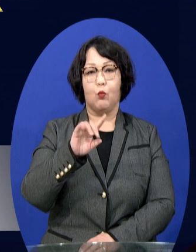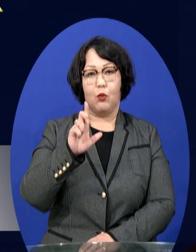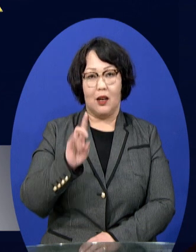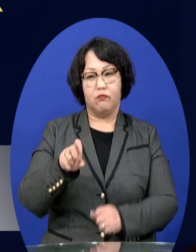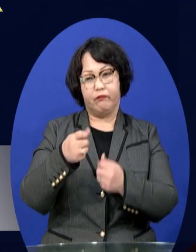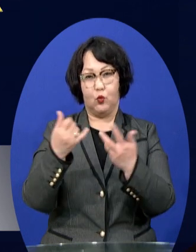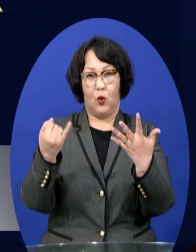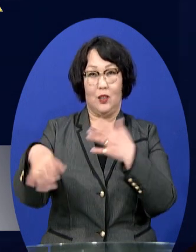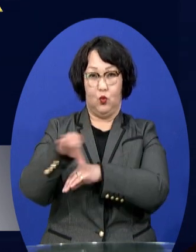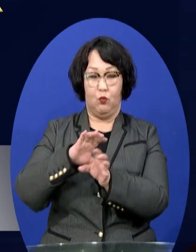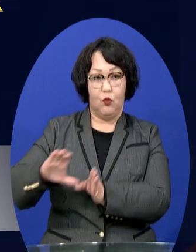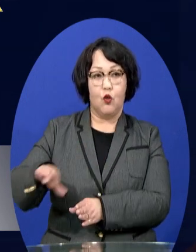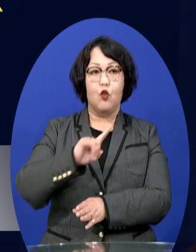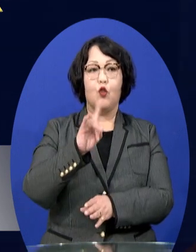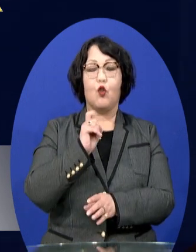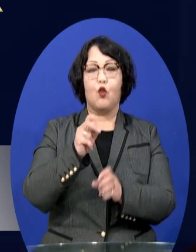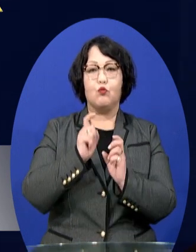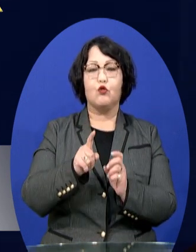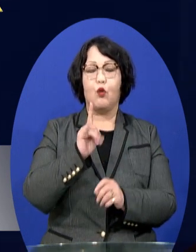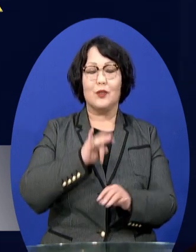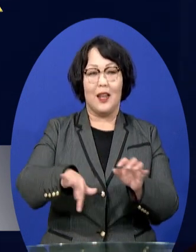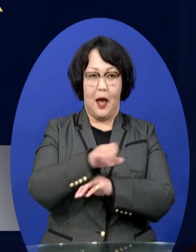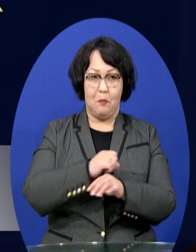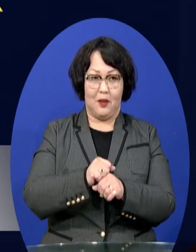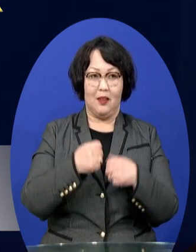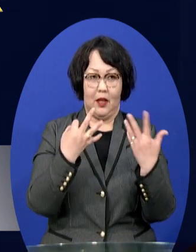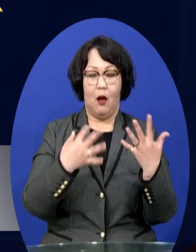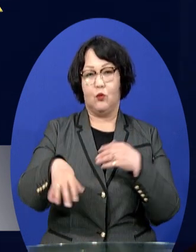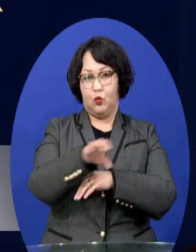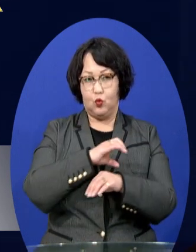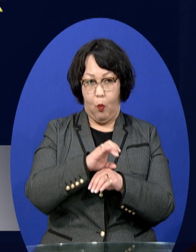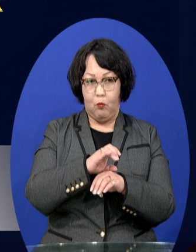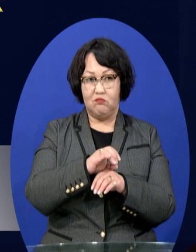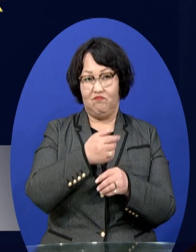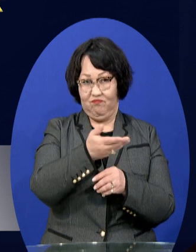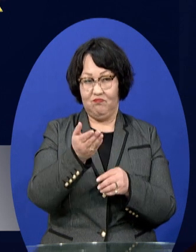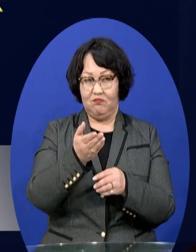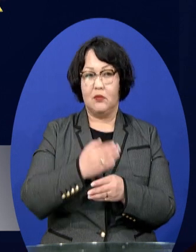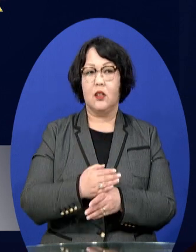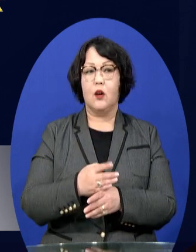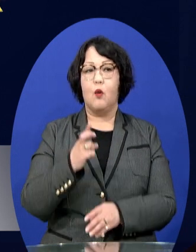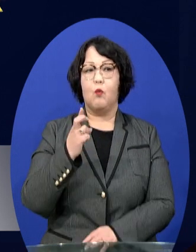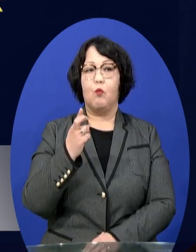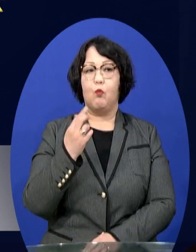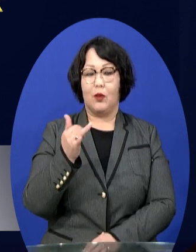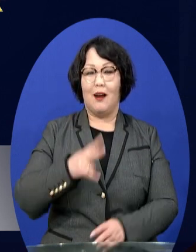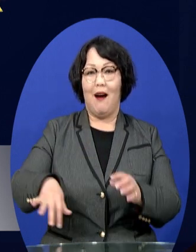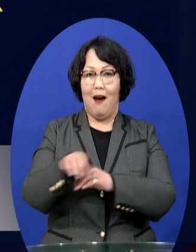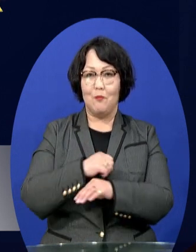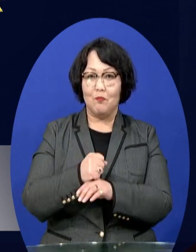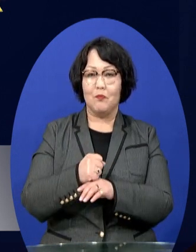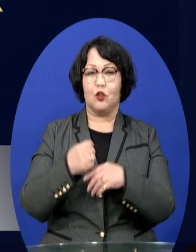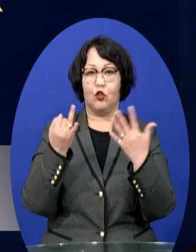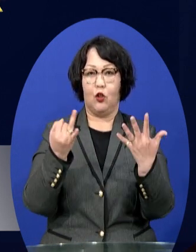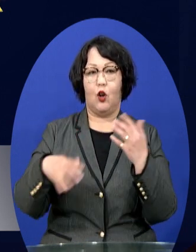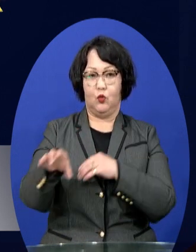сум, Хөвсгөл аймгийн Галт Баянзүрх шинэ дээр хатгал Тариалан Чандман Эрдэн Төмөр Улаг бүрэн тогтох нийт 8 сум.